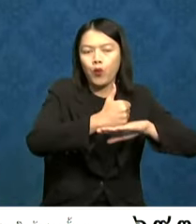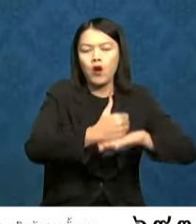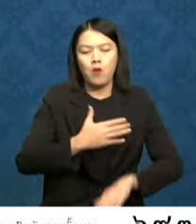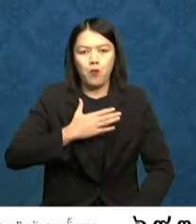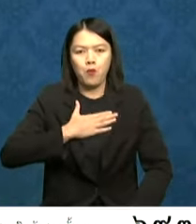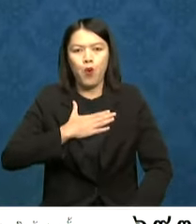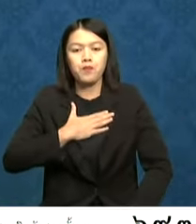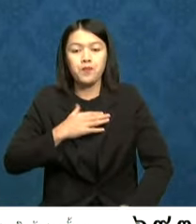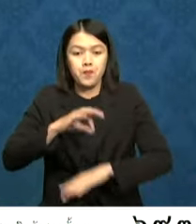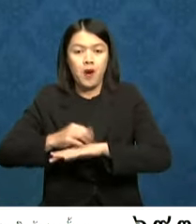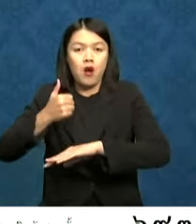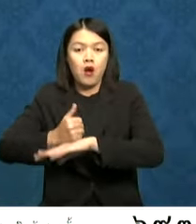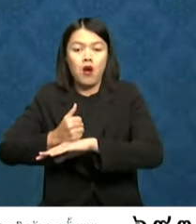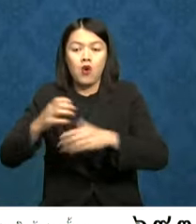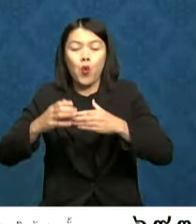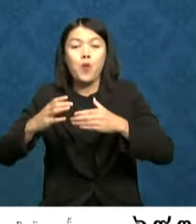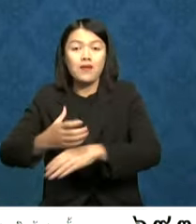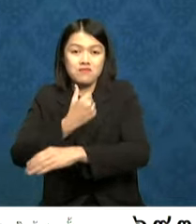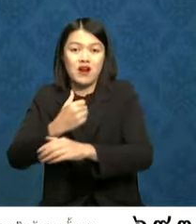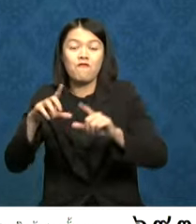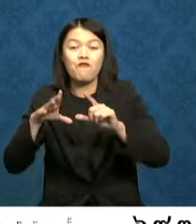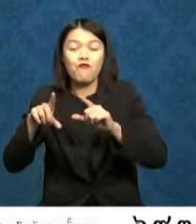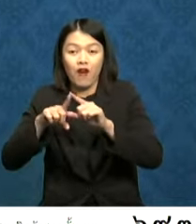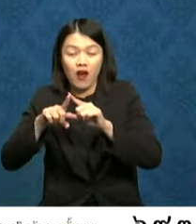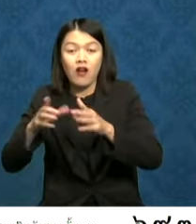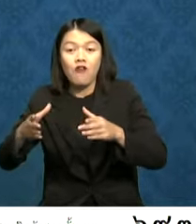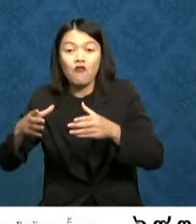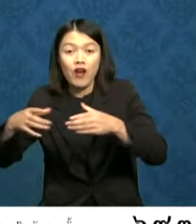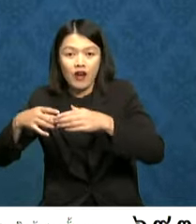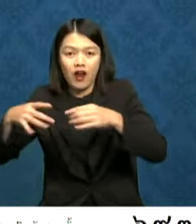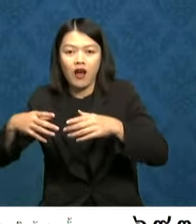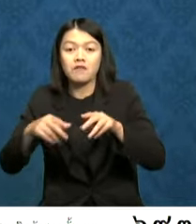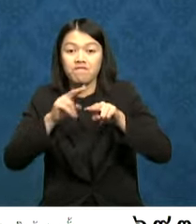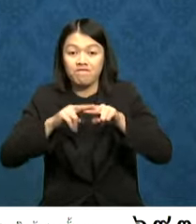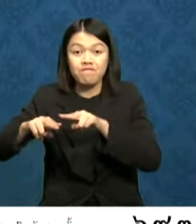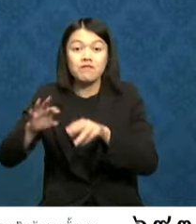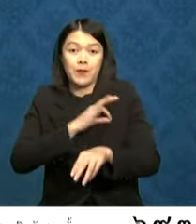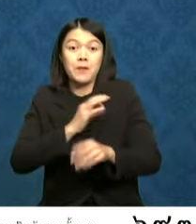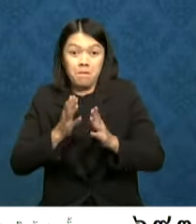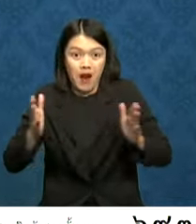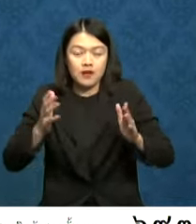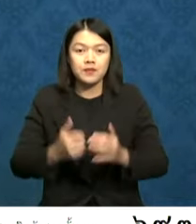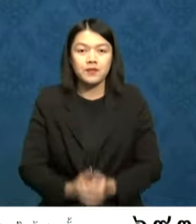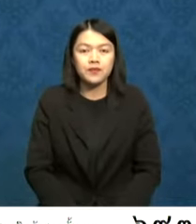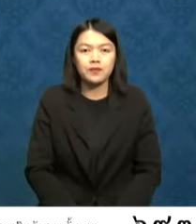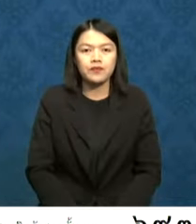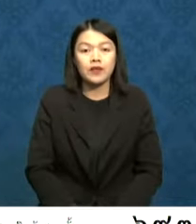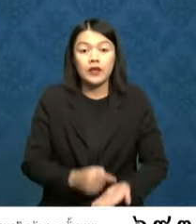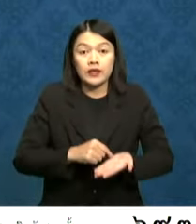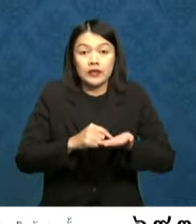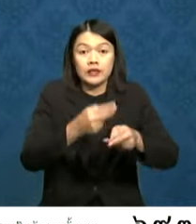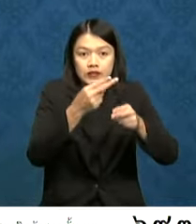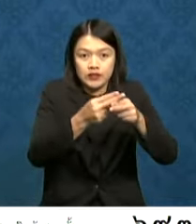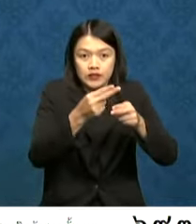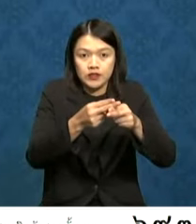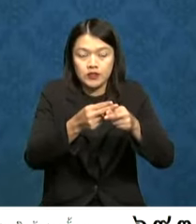ผมมาดำรงตำแหน่งเป็นหัวหน้าพรรคการเมืองฝ่ายค้านที่มีจำนวนเก้าอี้สสมากที่สุดในสภาซึ่งคาดหมายได้ว่าจะถูกเสนอชื่อเป็นผู้